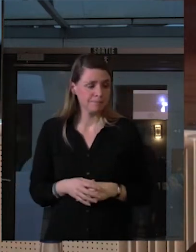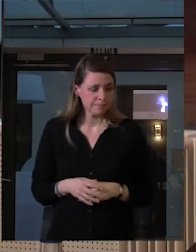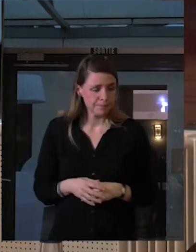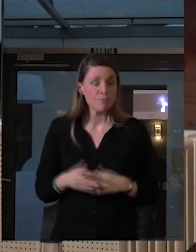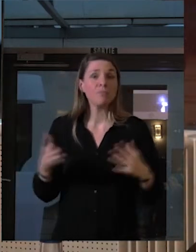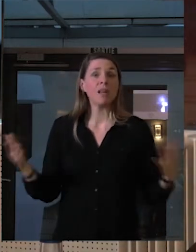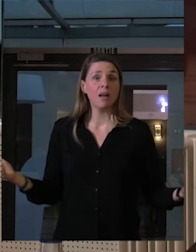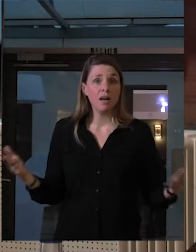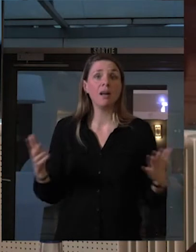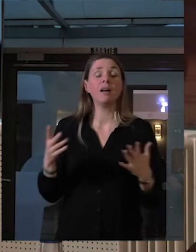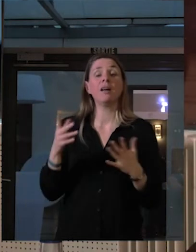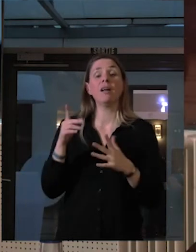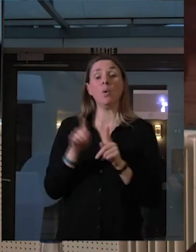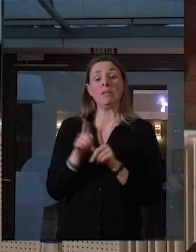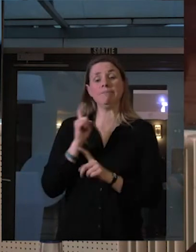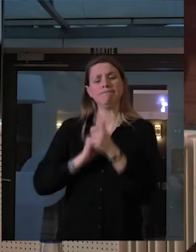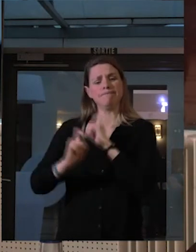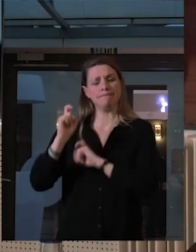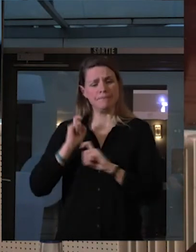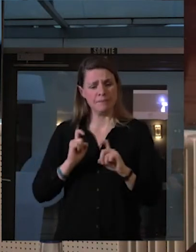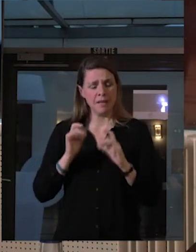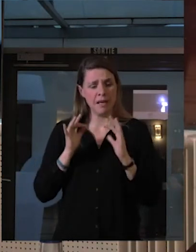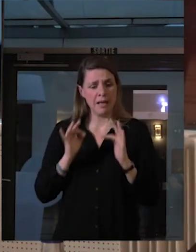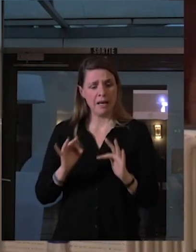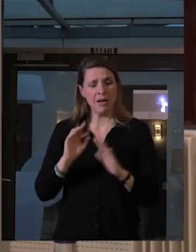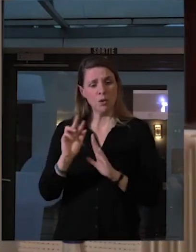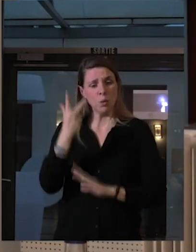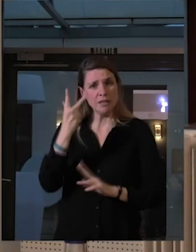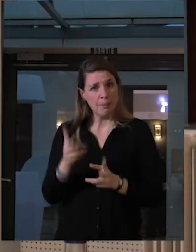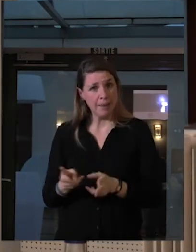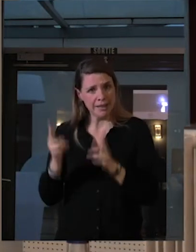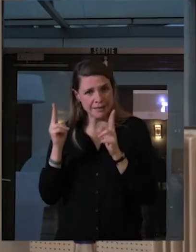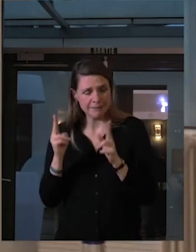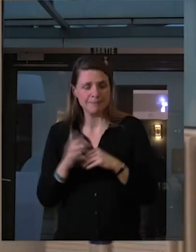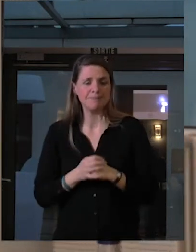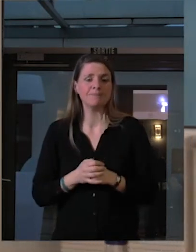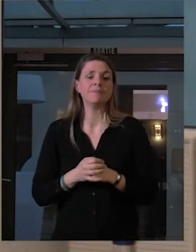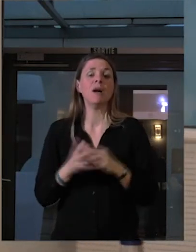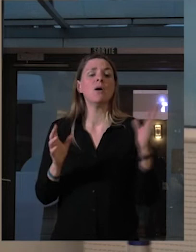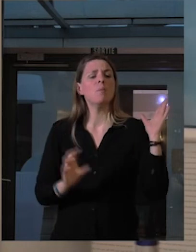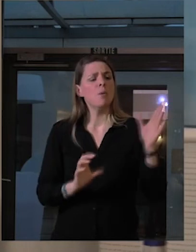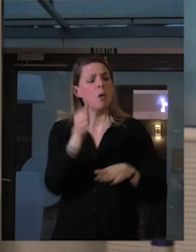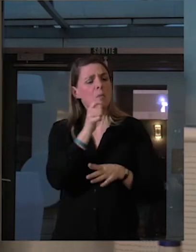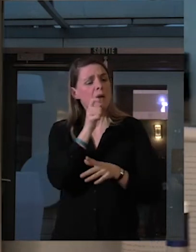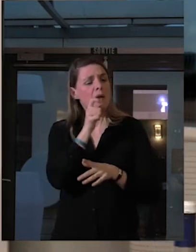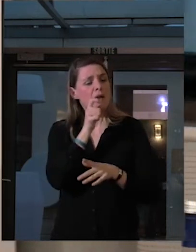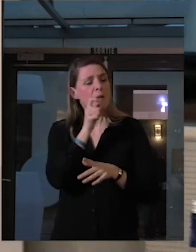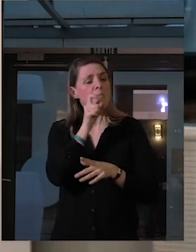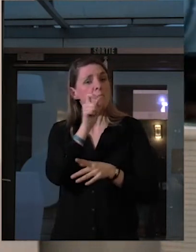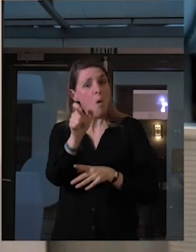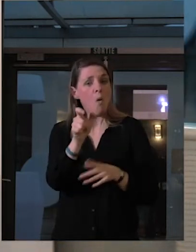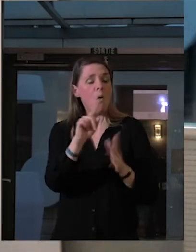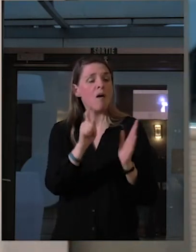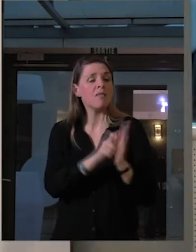faisant la transition pour cette troisième partie, donc sur vos premiers mots quand vous vous êtes présenté, il me